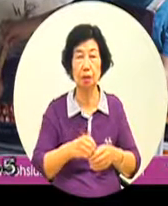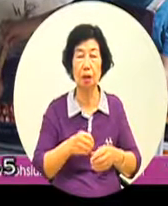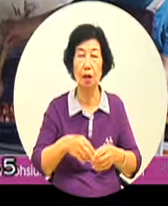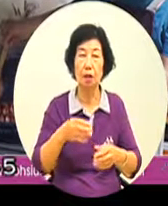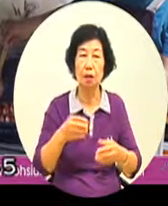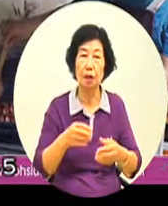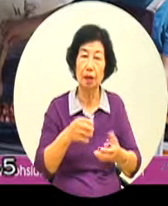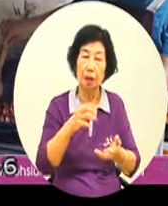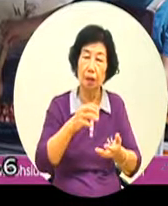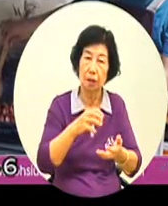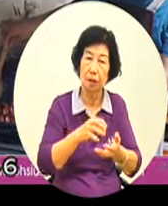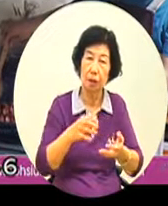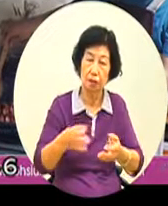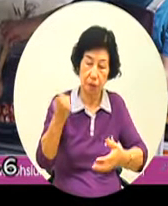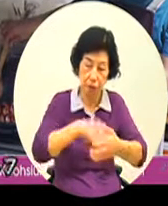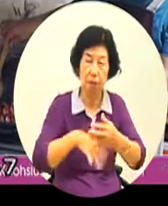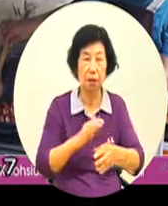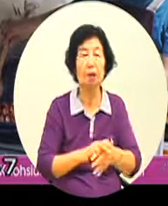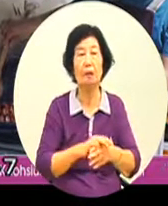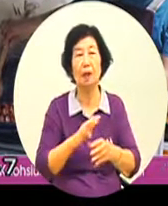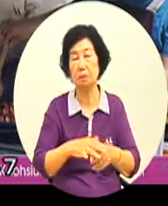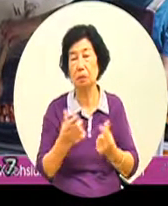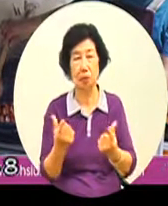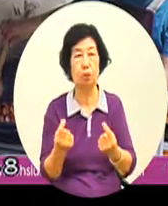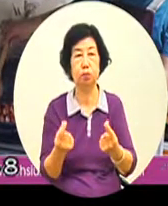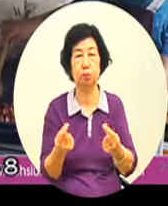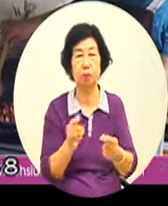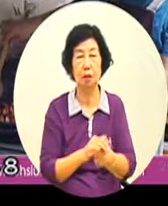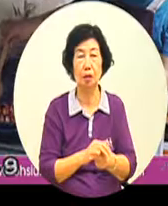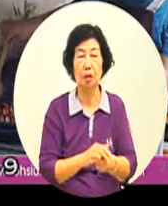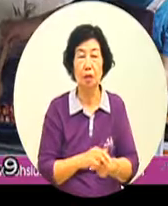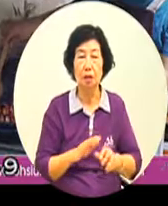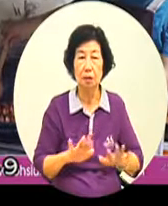会服务的一个对象。那我们现有的一个